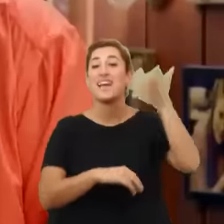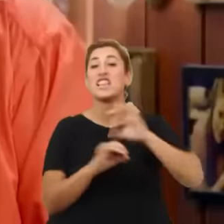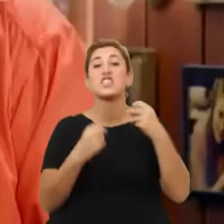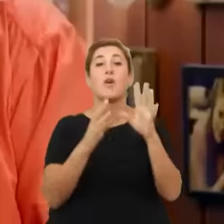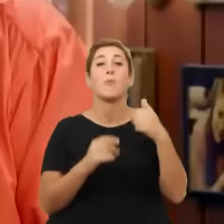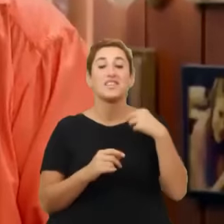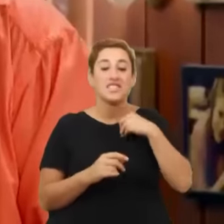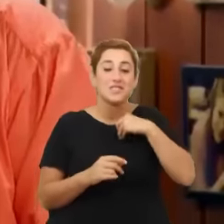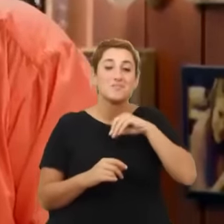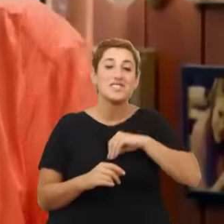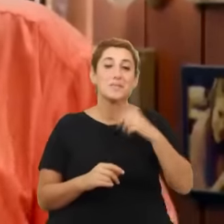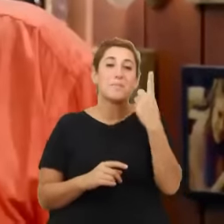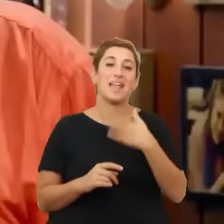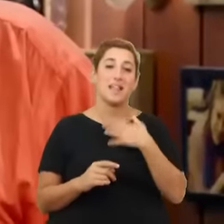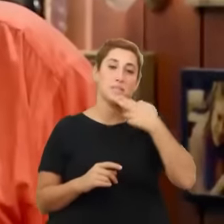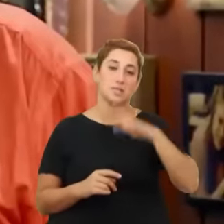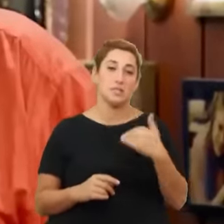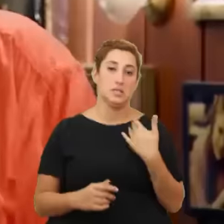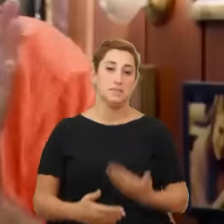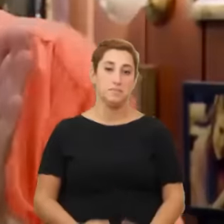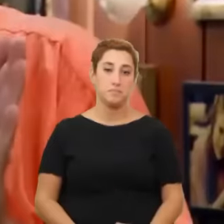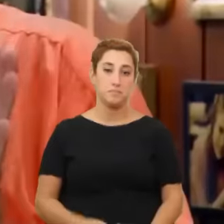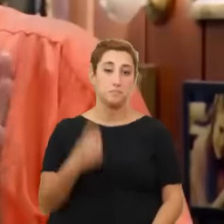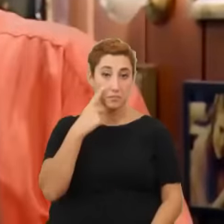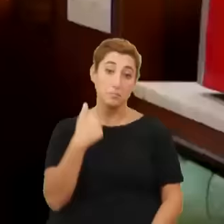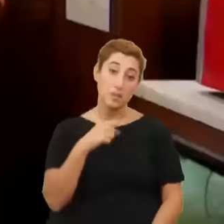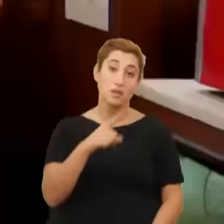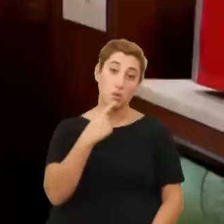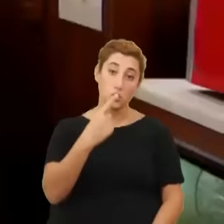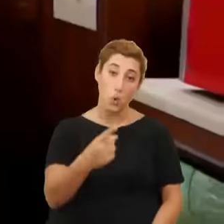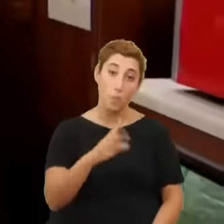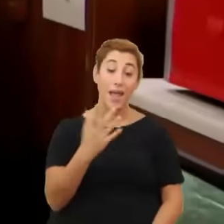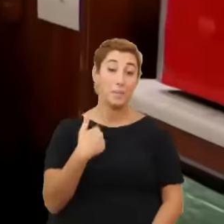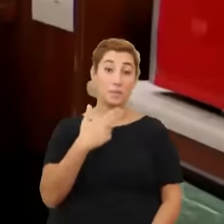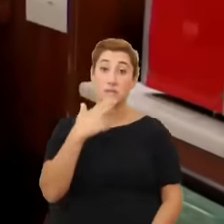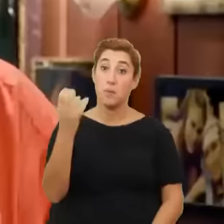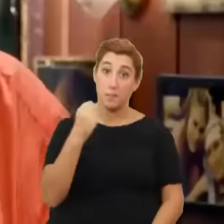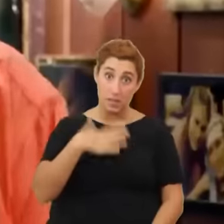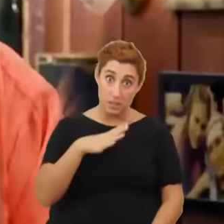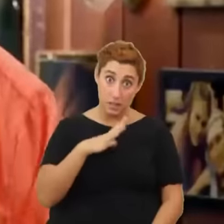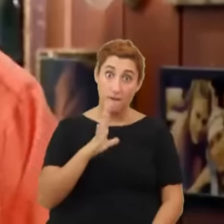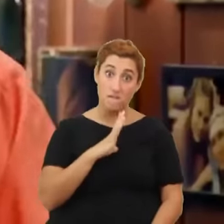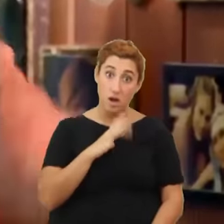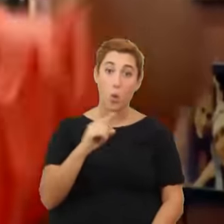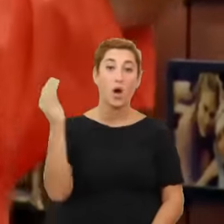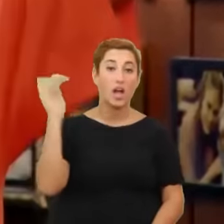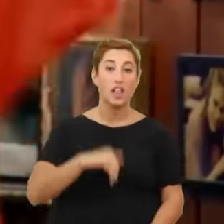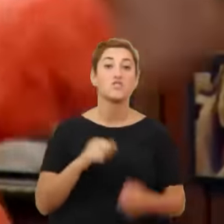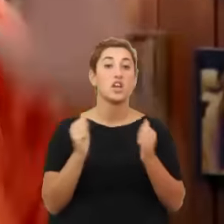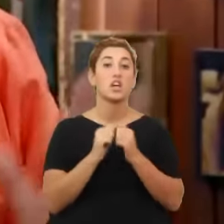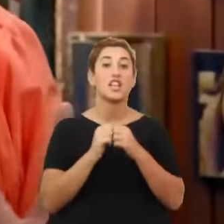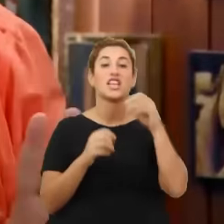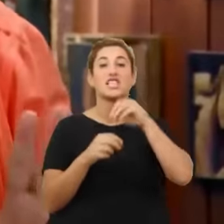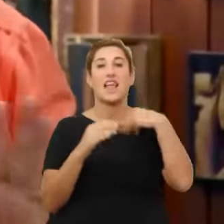benim canımın ciğerimin içi. Bir tanecik kızım var benim. Bak baştan söylüyorum. Ya benim kızımı almak isteyen varsa o gelecek yanında